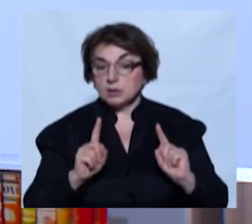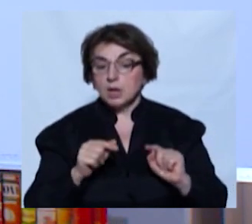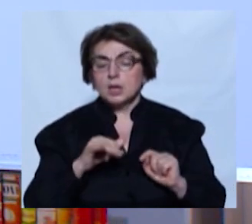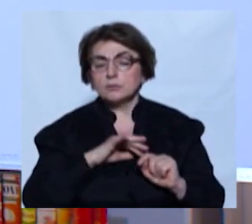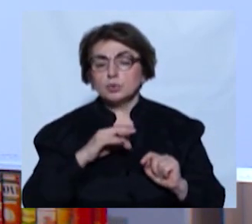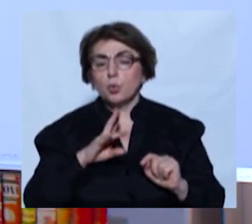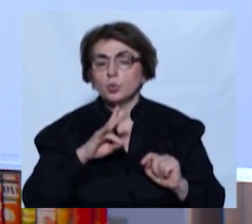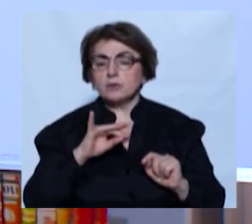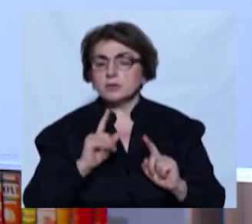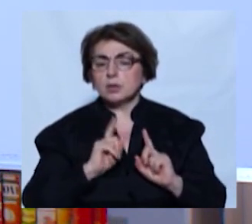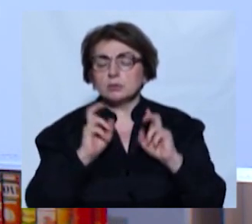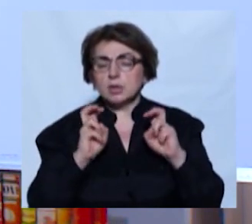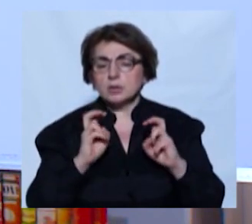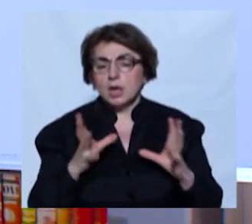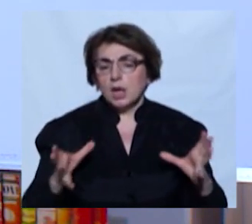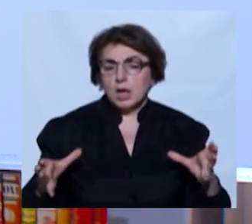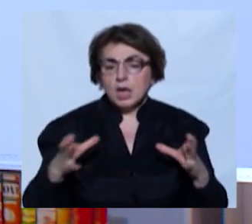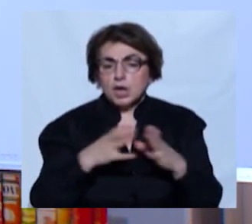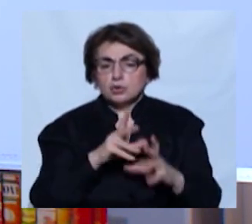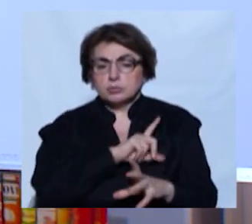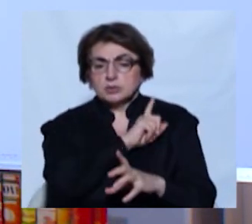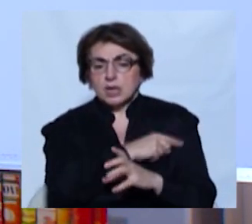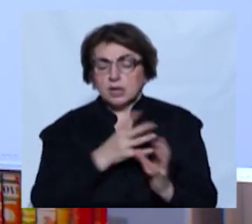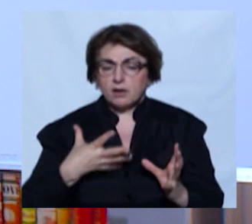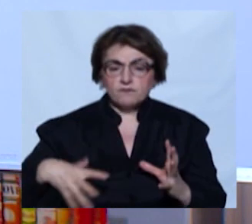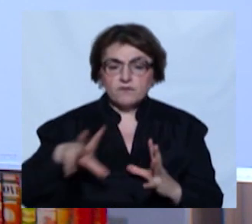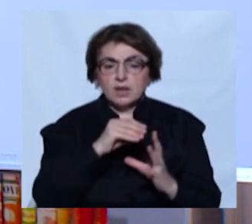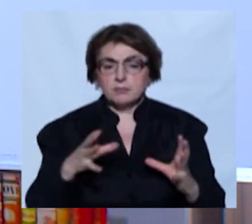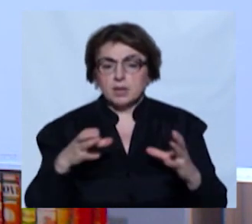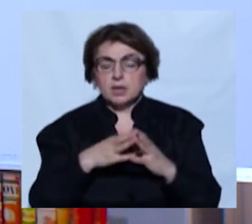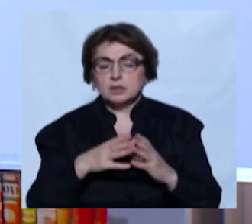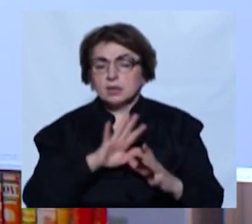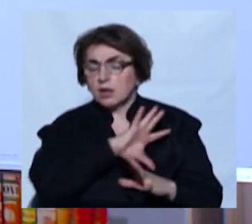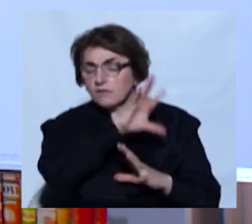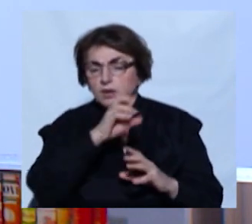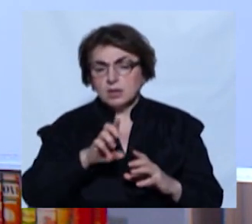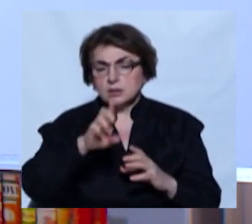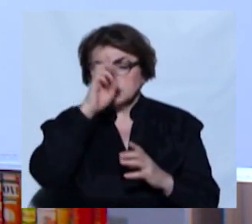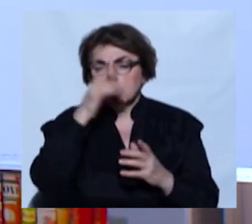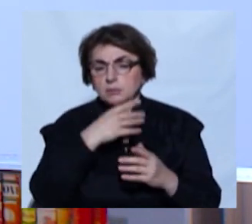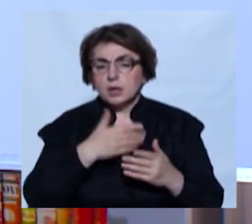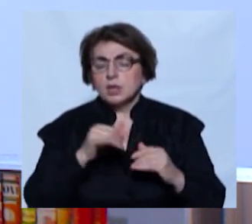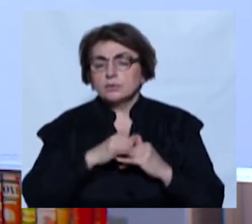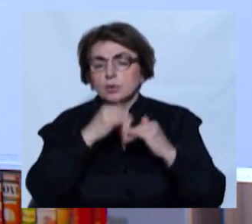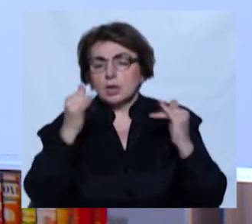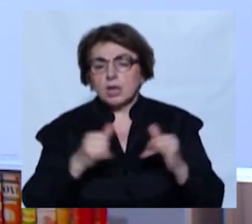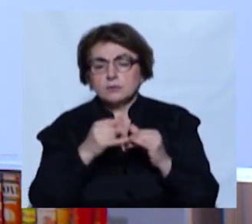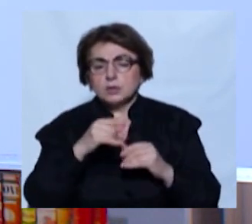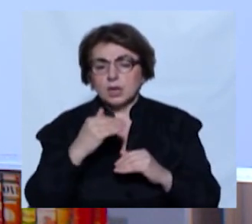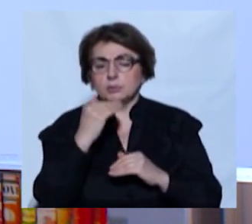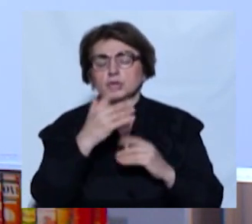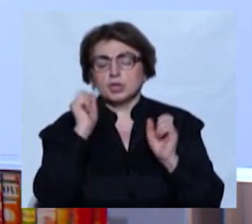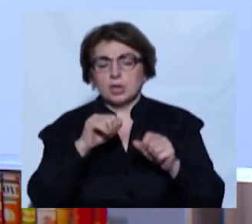ნიშნავს უნივერსალური? ერთობლივ ძალისხმევას გულისხმობს და განურჩევლად ქვეყნის განვითარების დონისა. ეს შეიძლება იყოს